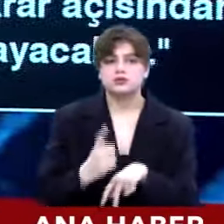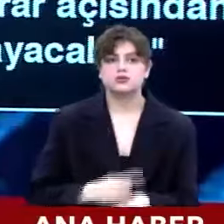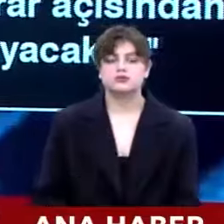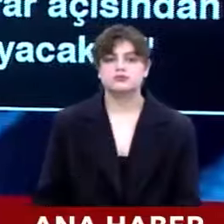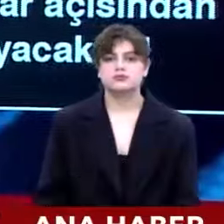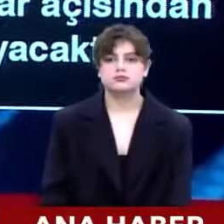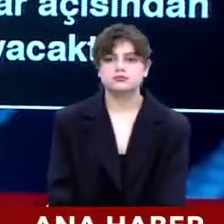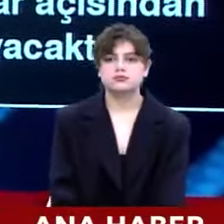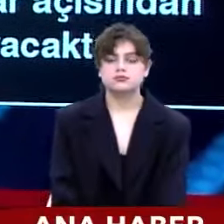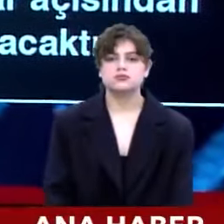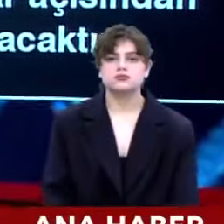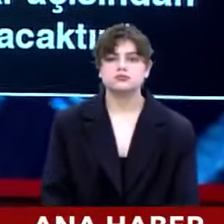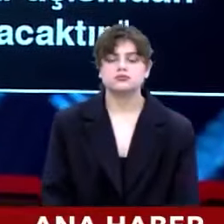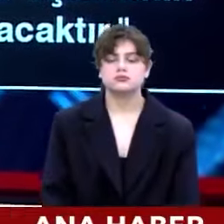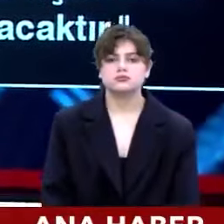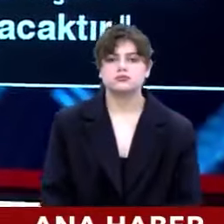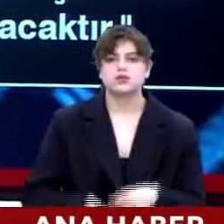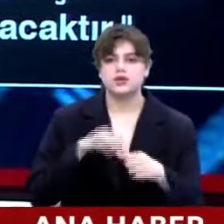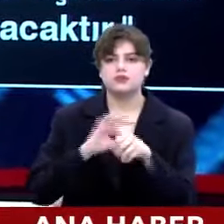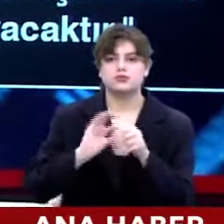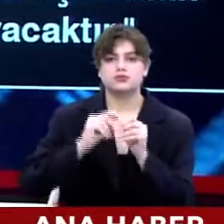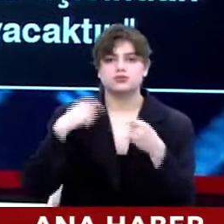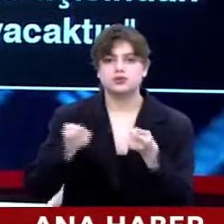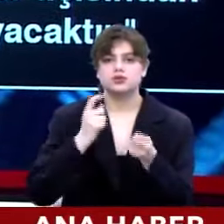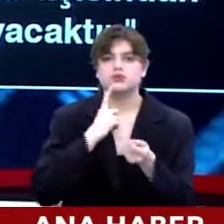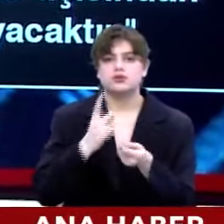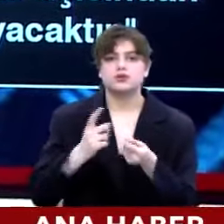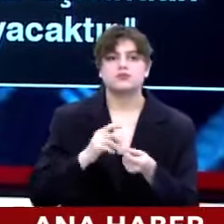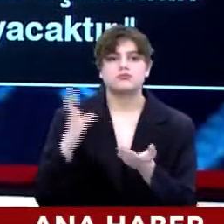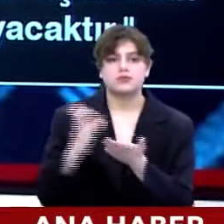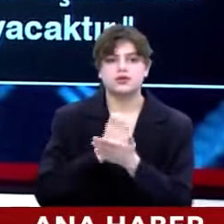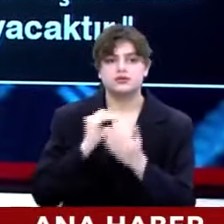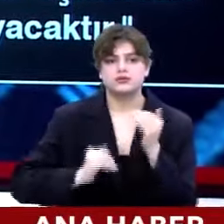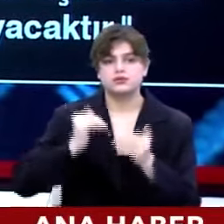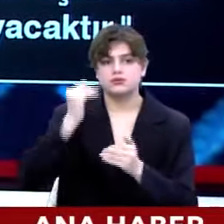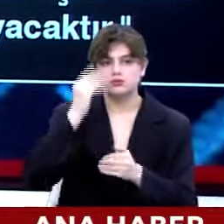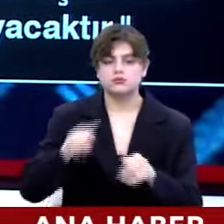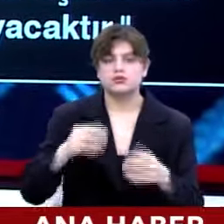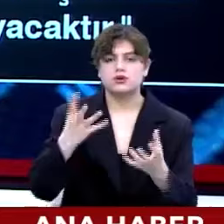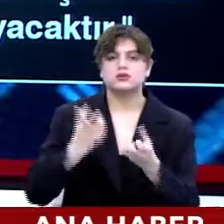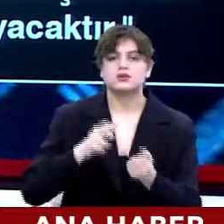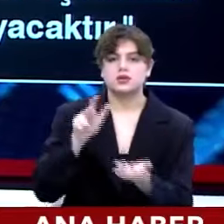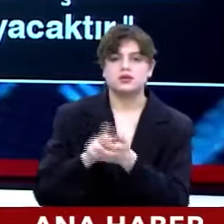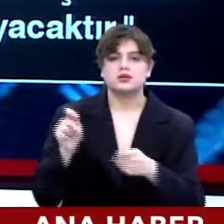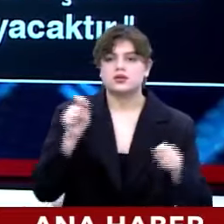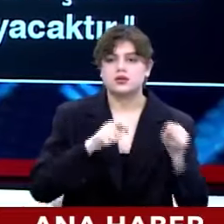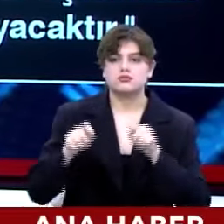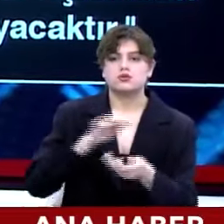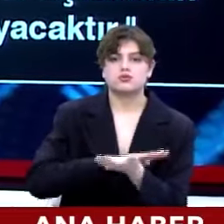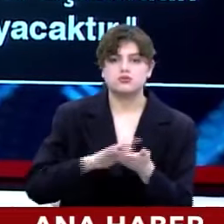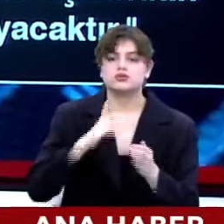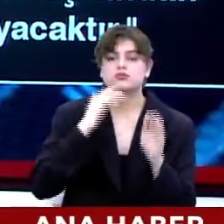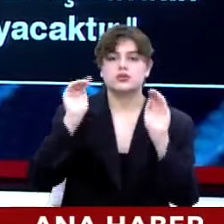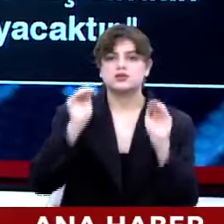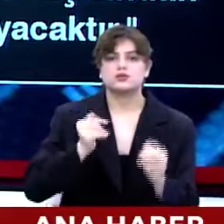Seyit Ardıçlı Ankara Sanayi Odası Başkanı enflasyonla mücadelede başarı şansını artıracaktır. Bu alınan kararların yapısal reformlarla